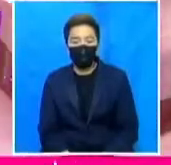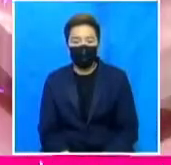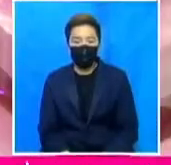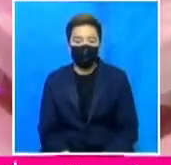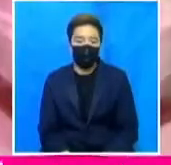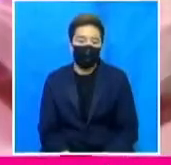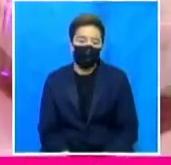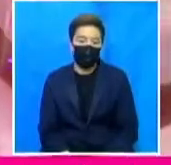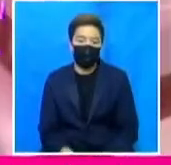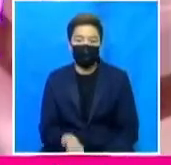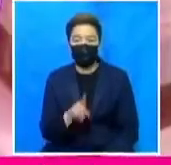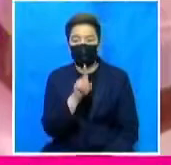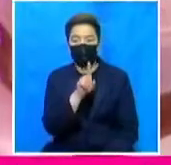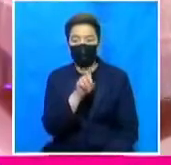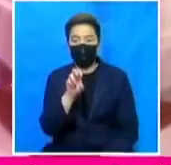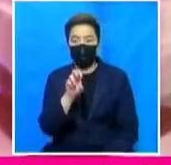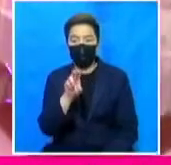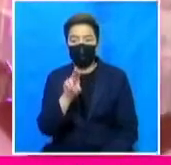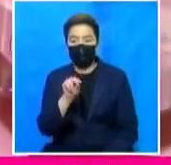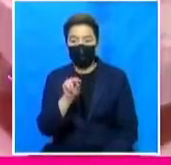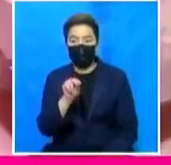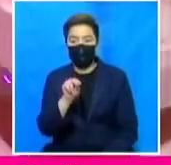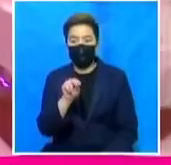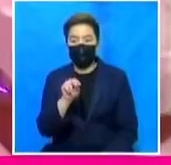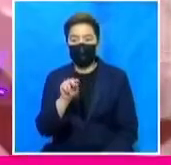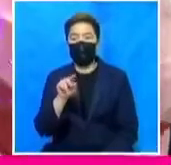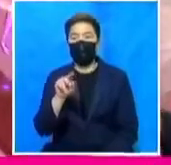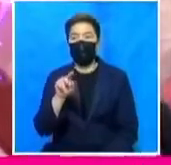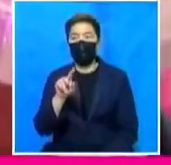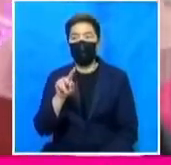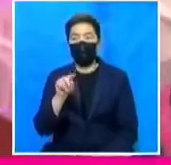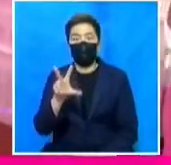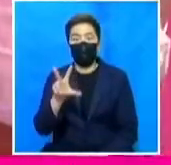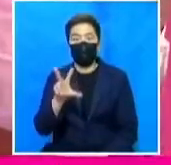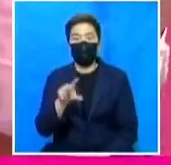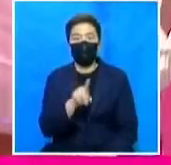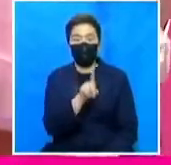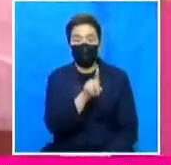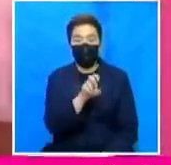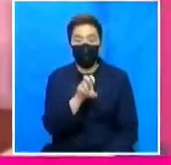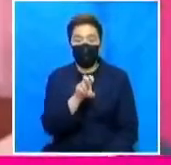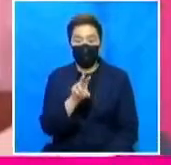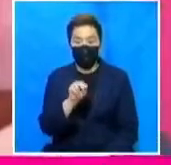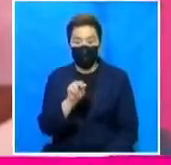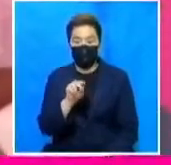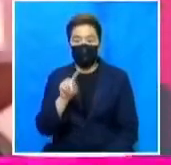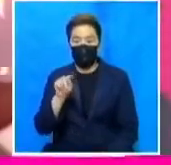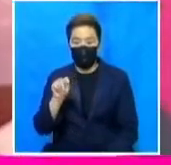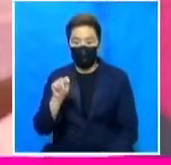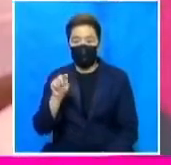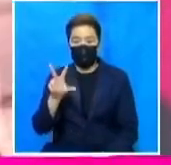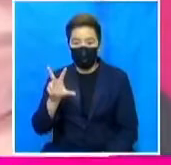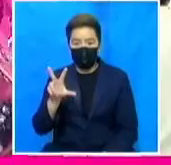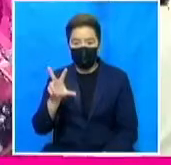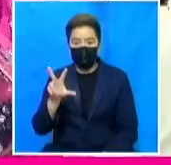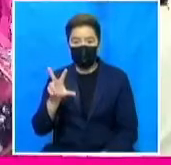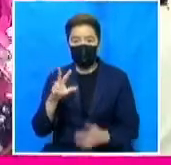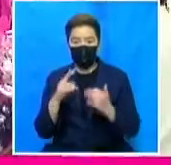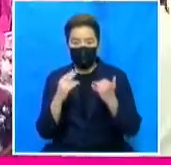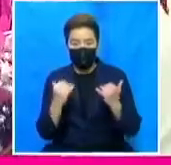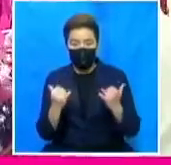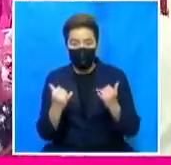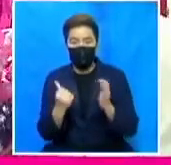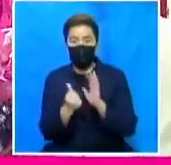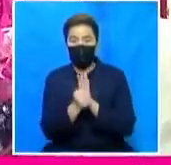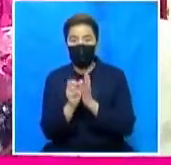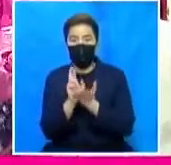ได้งวดที่130หมวดอักษรทอผู้เฒ่างวดที่130หมวดอักษรทอผู้เฒ่าจะได้ทำการ